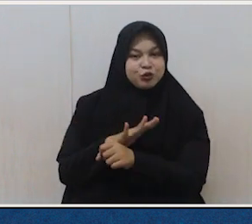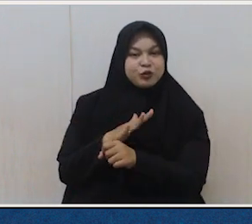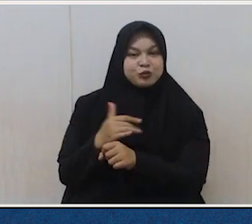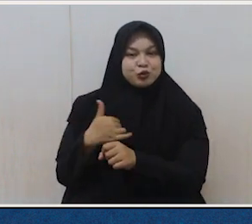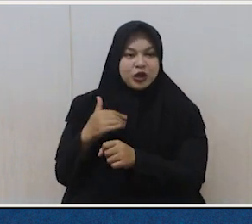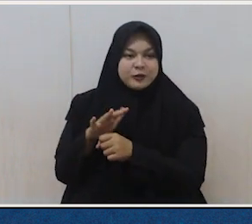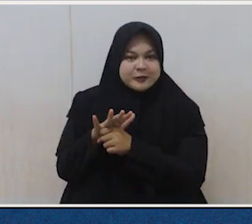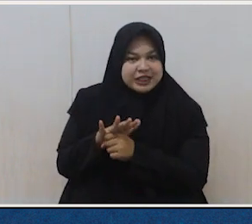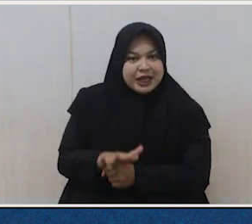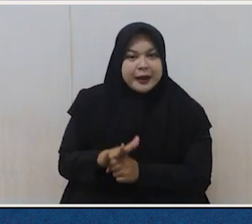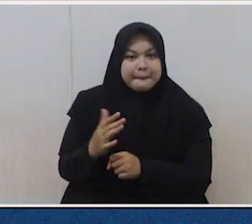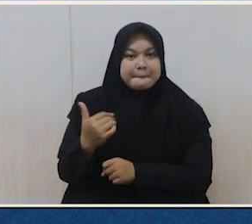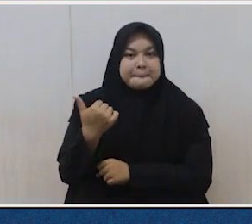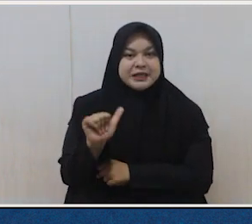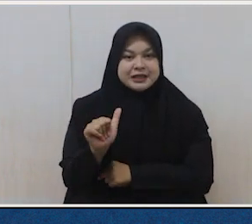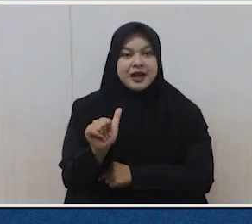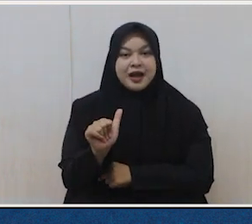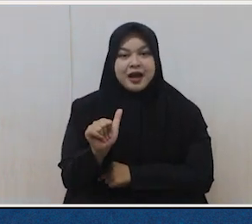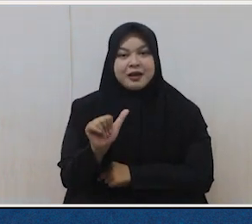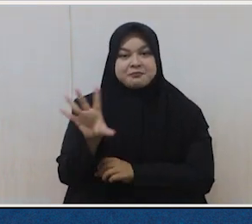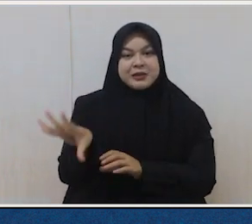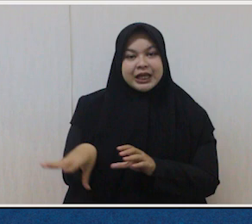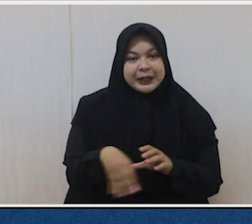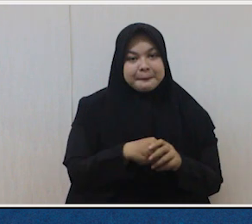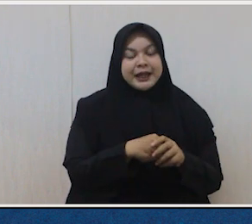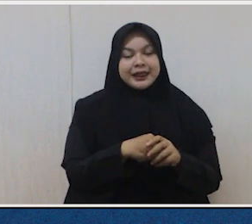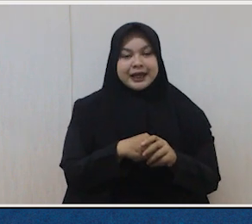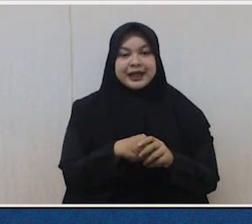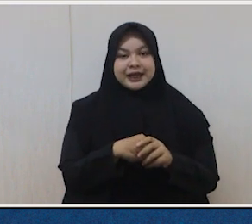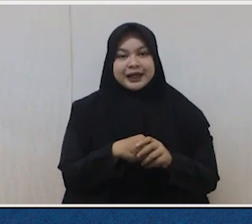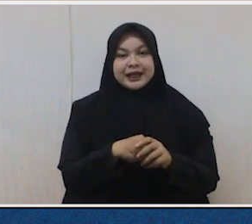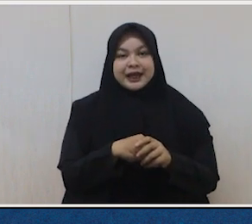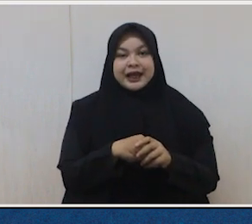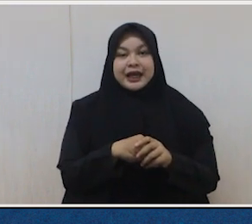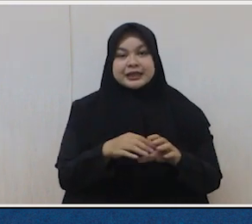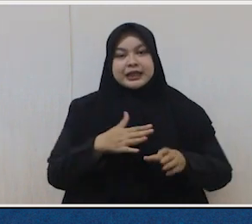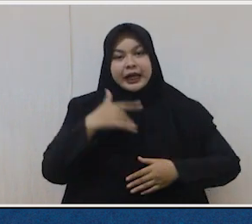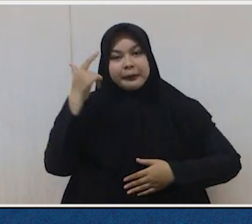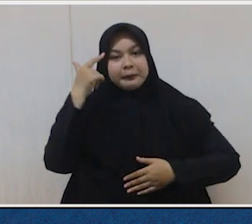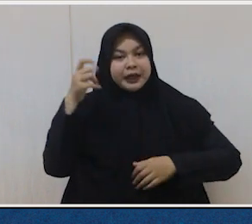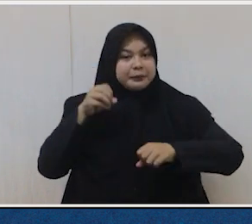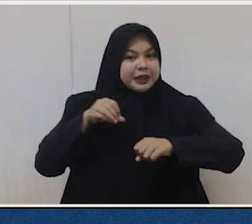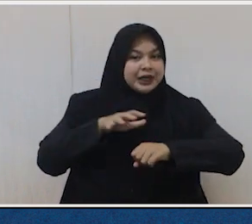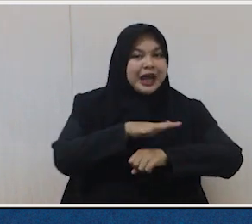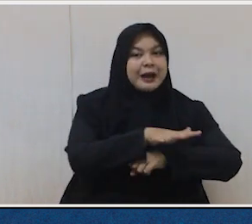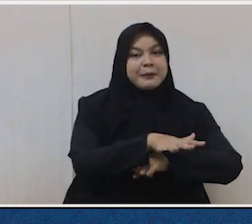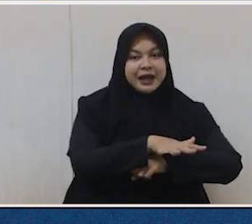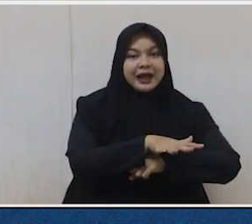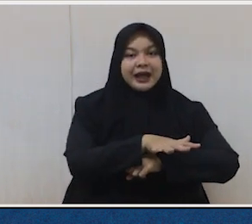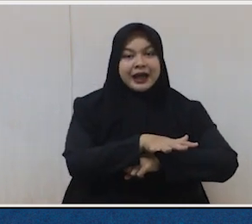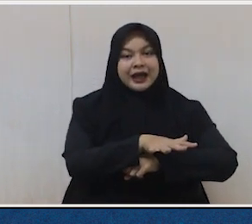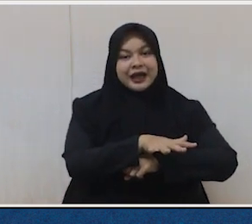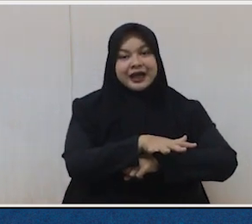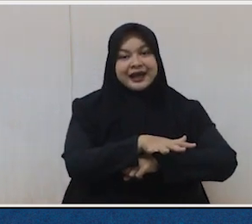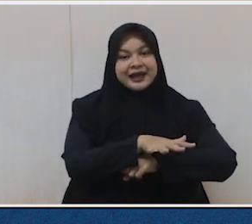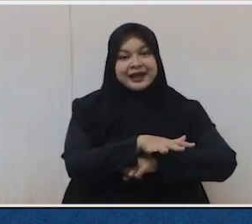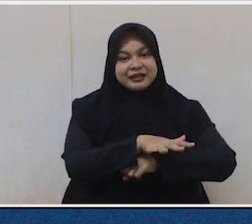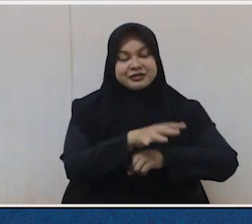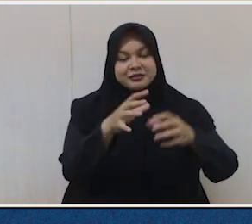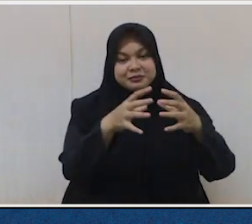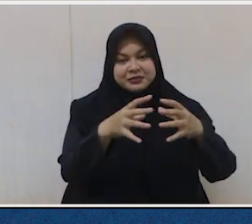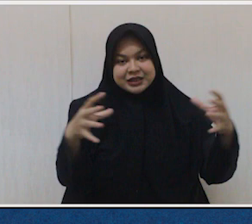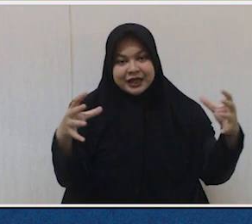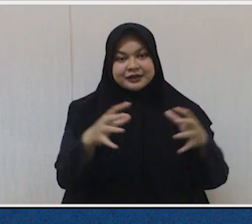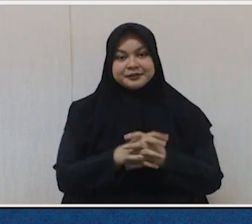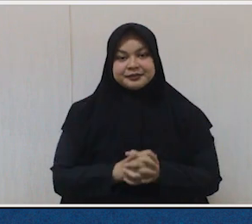pressure untuk bisa melibatkan gitu ya saya dampak berdampak cukup eh